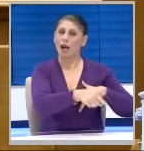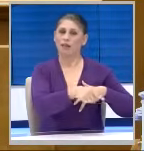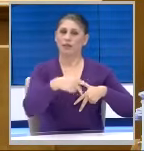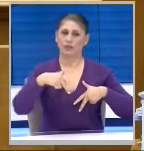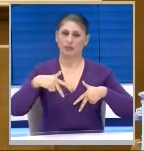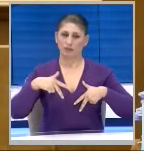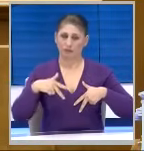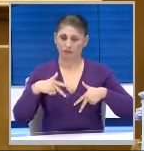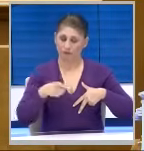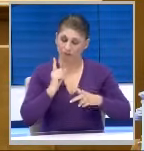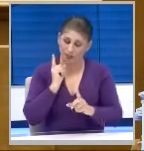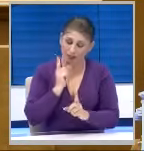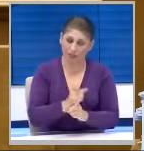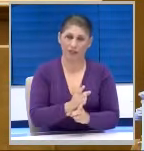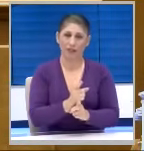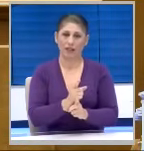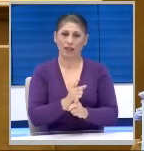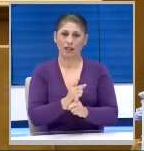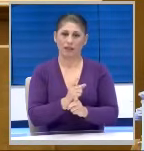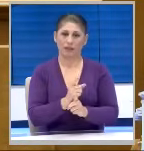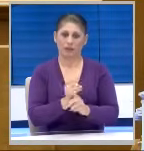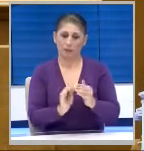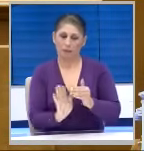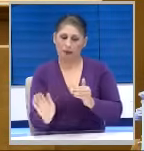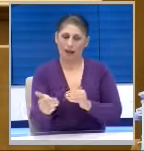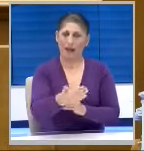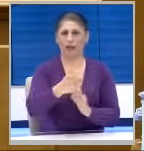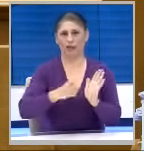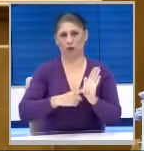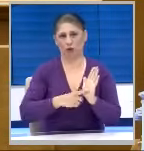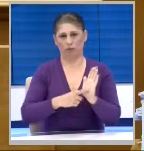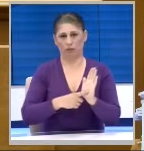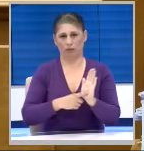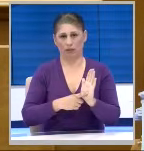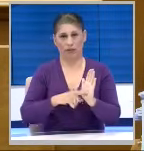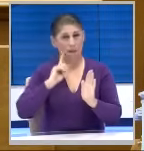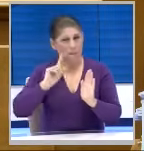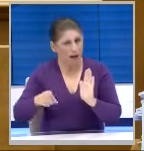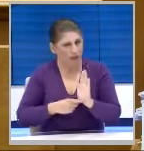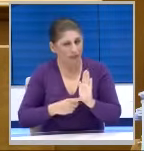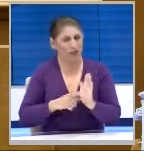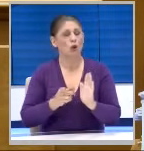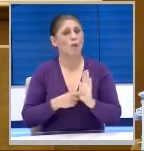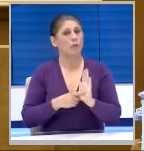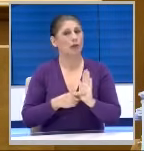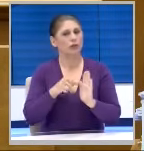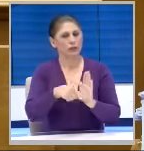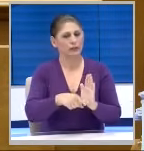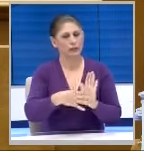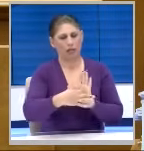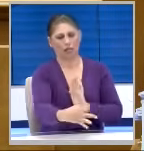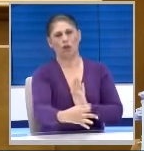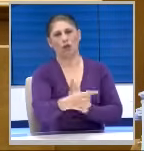έγιναν ειδικές παρεκκλήσι από τη νομιμότητα και παραβιάσεις της νομιμότητας για να είναι σε αυτή τη